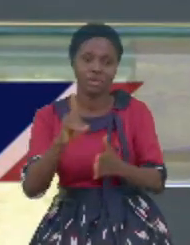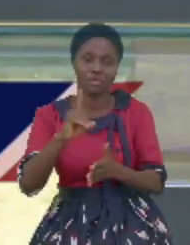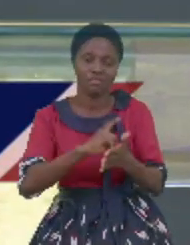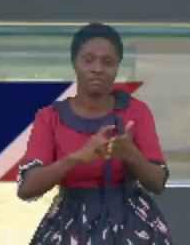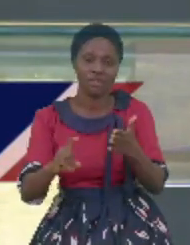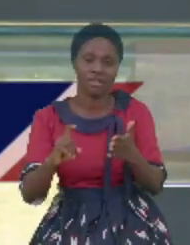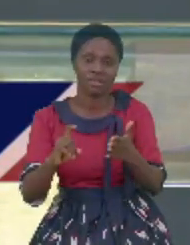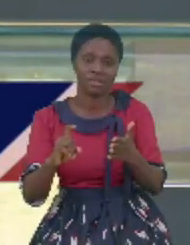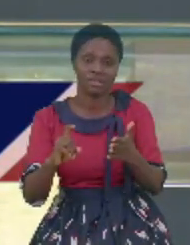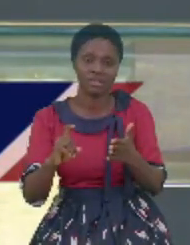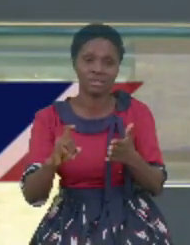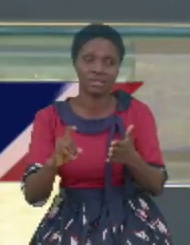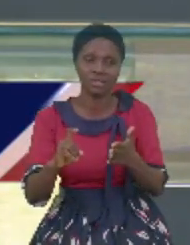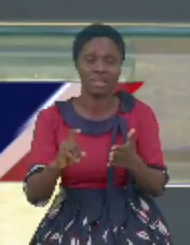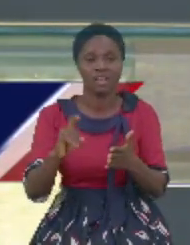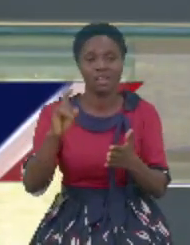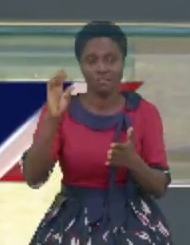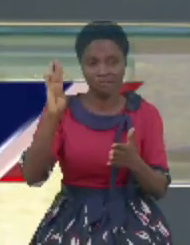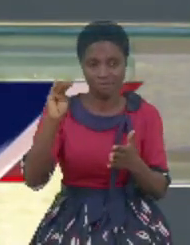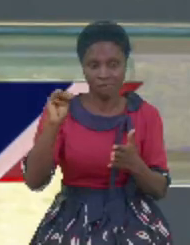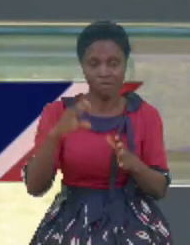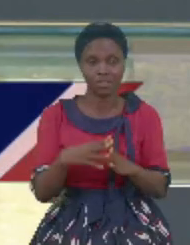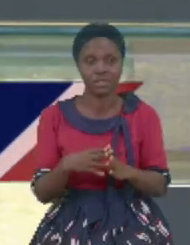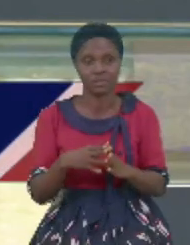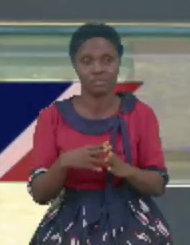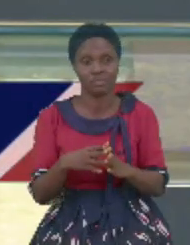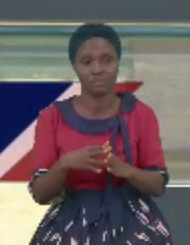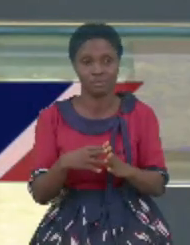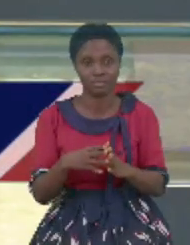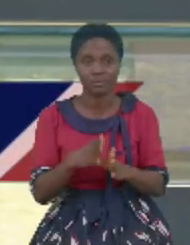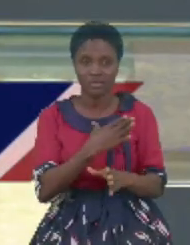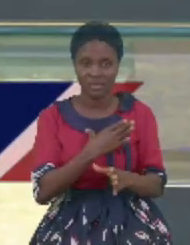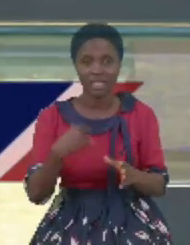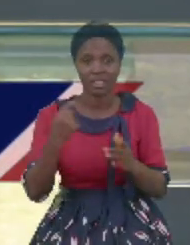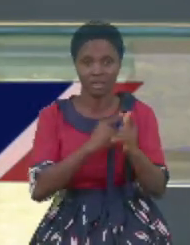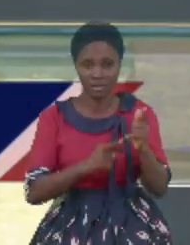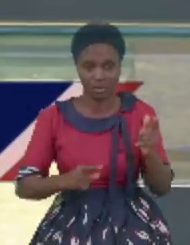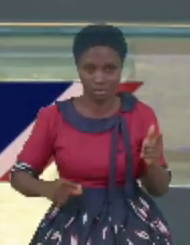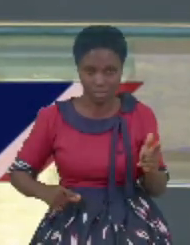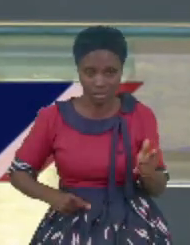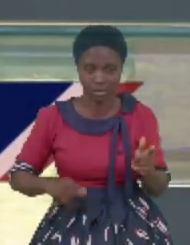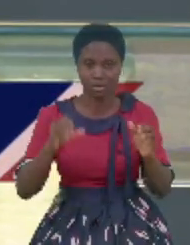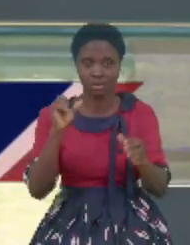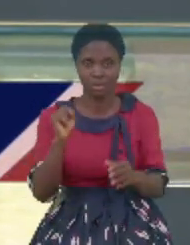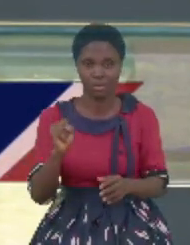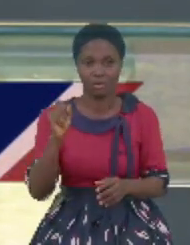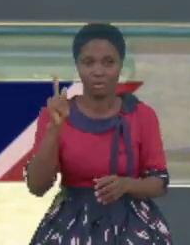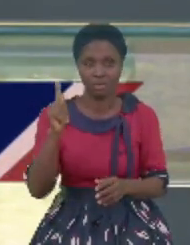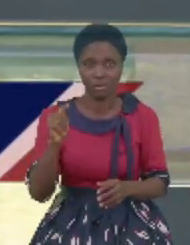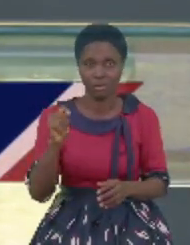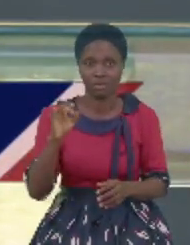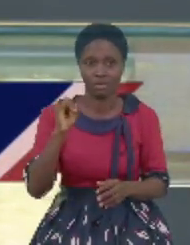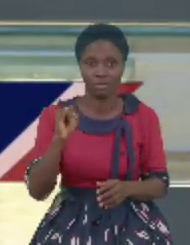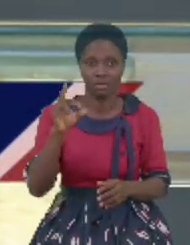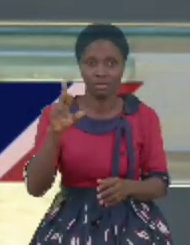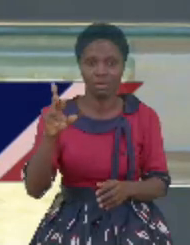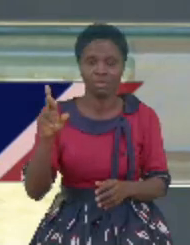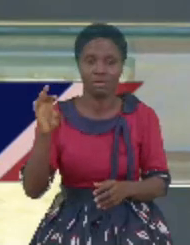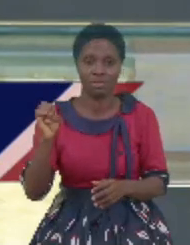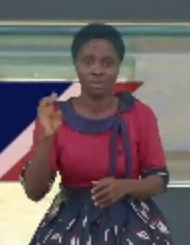Agé chapitre 1, verset 14. Agé 1, verset 14. L'Éternel